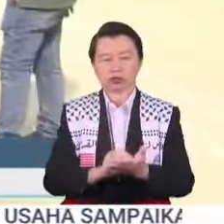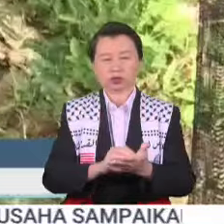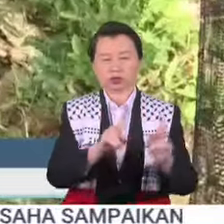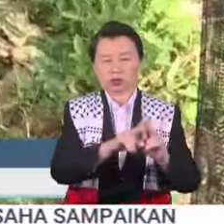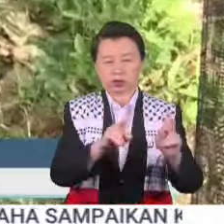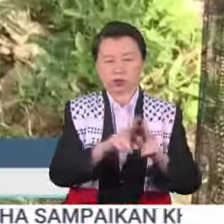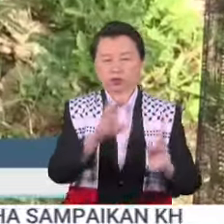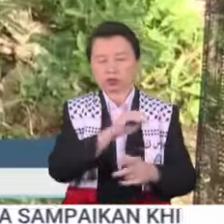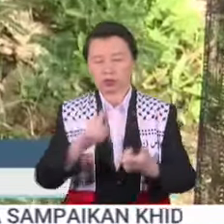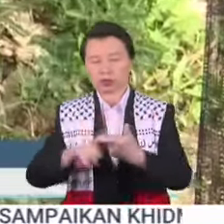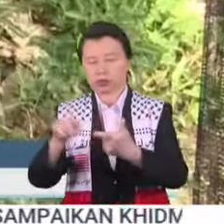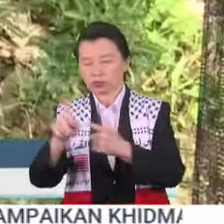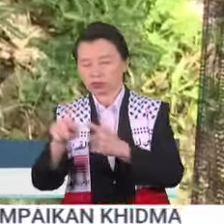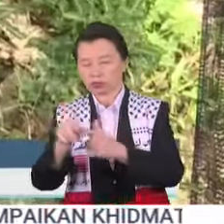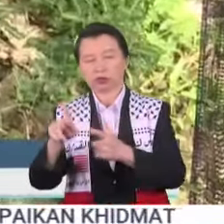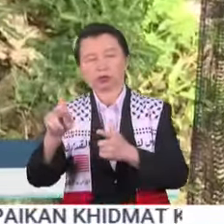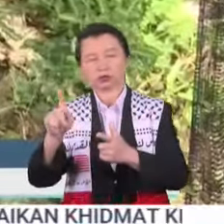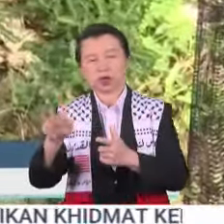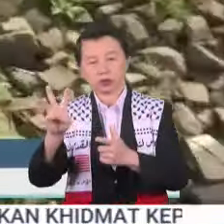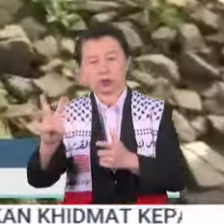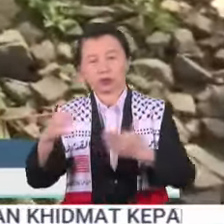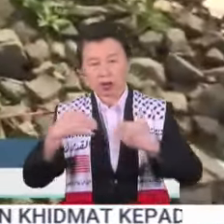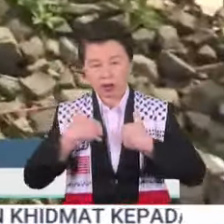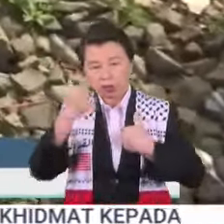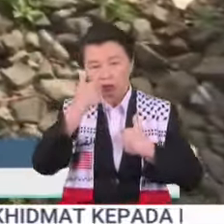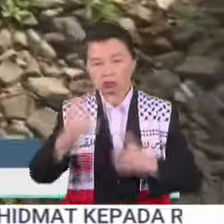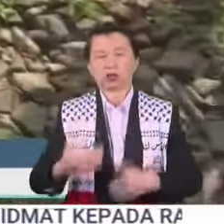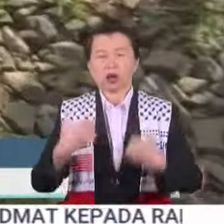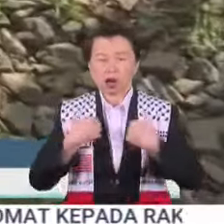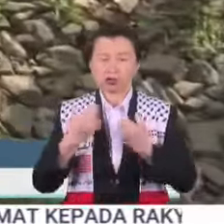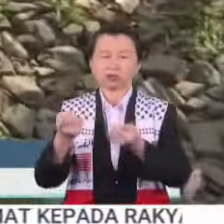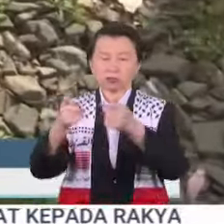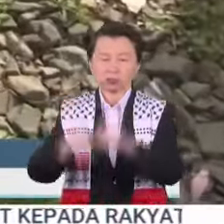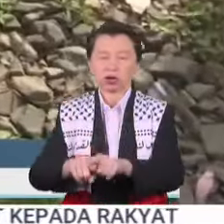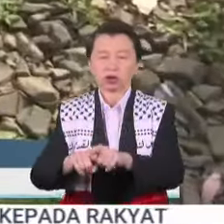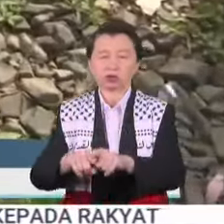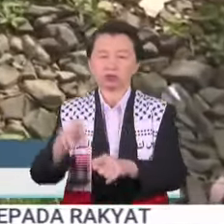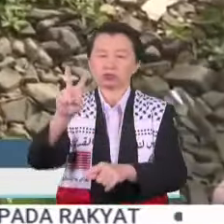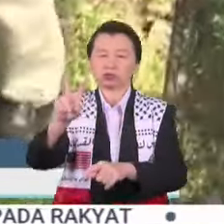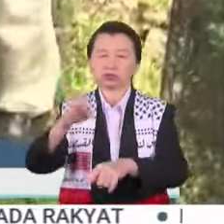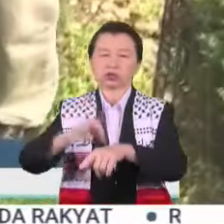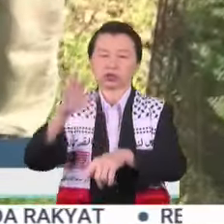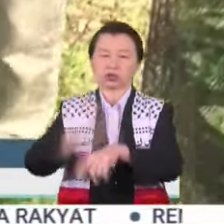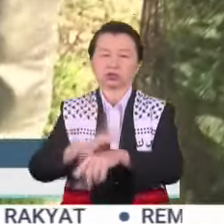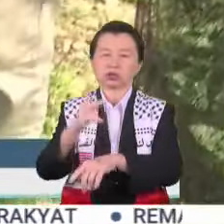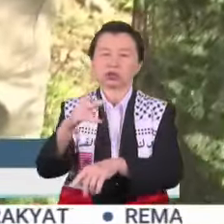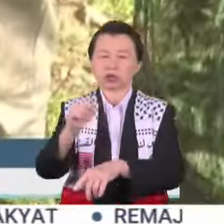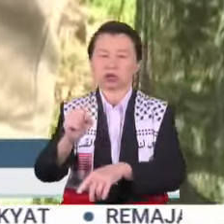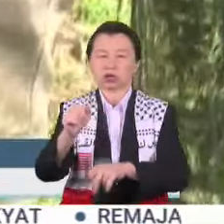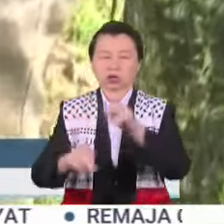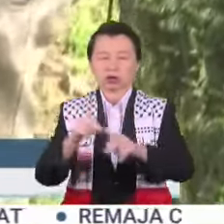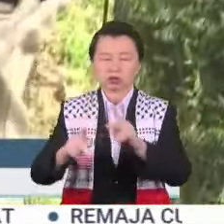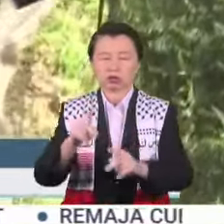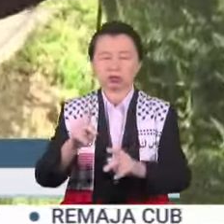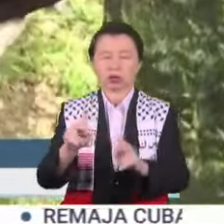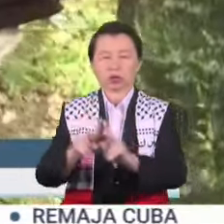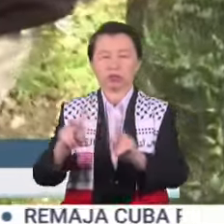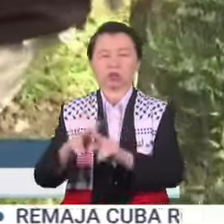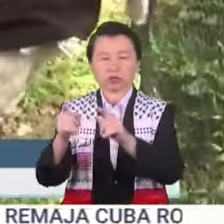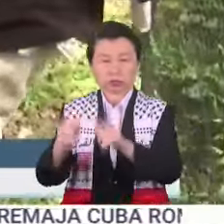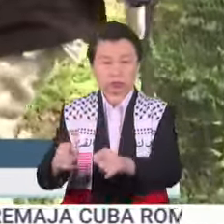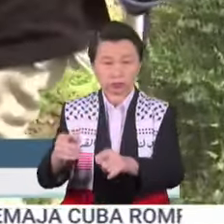dan Tinagat Tawau itu diadakan susulan dua kes baharu jangkitan denggi melibatkan penduduk di kampung